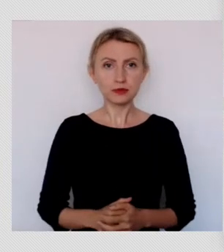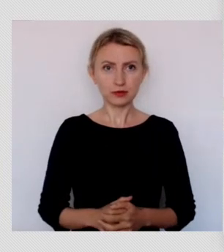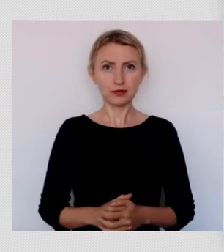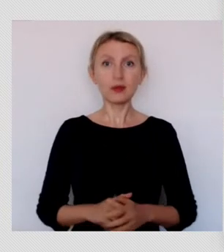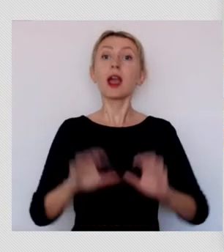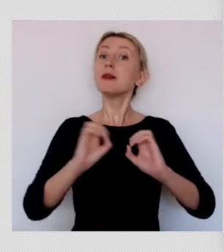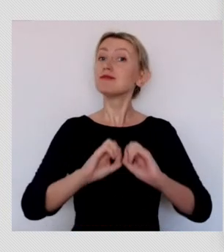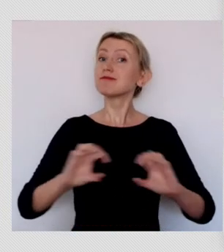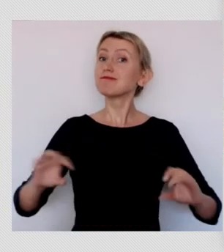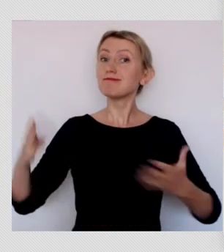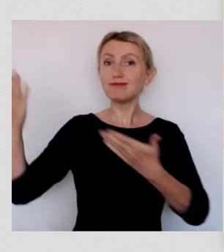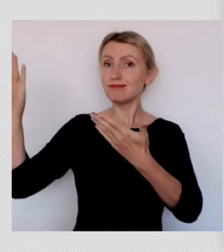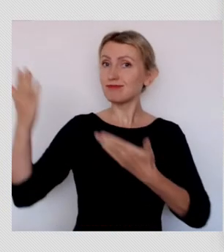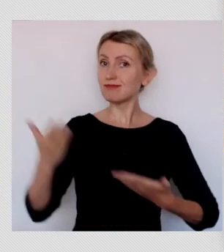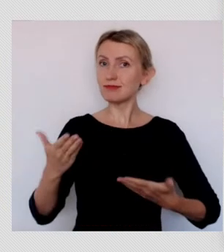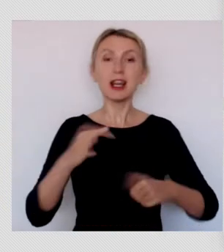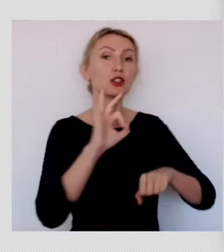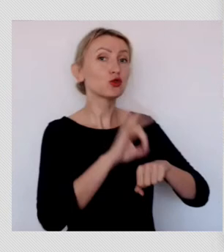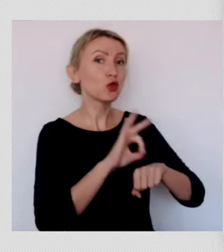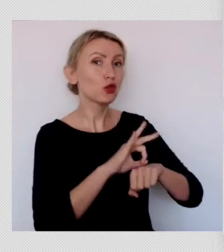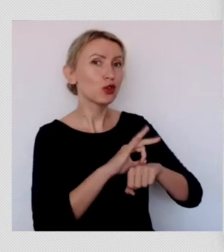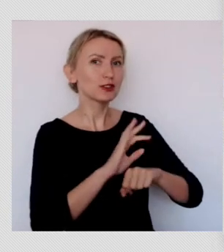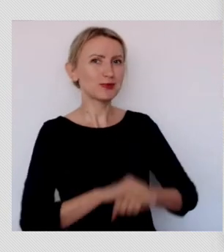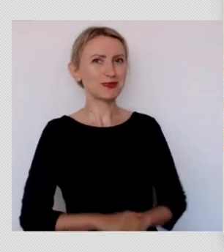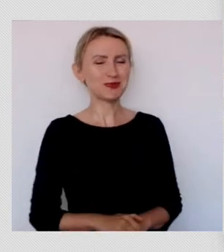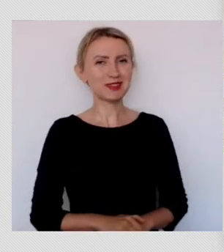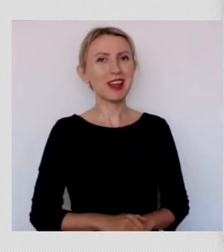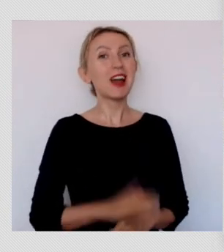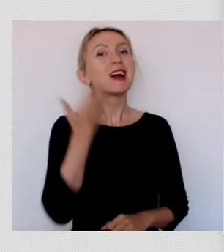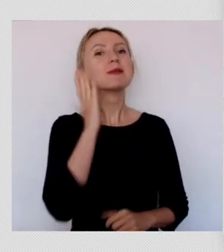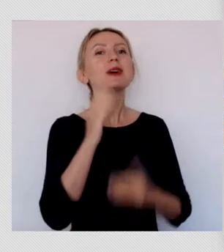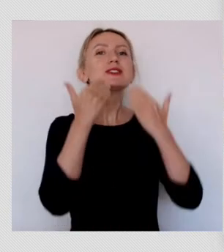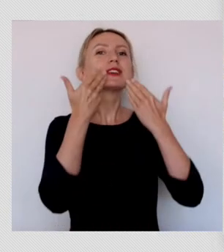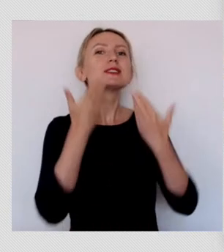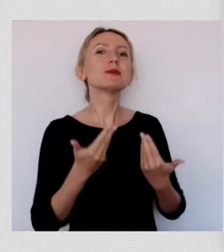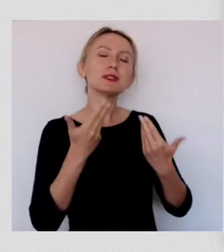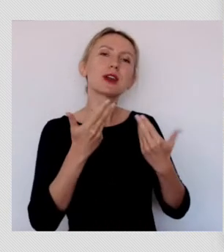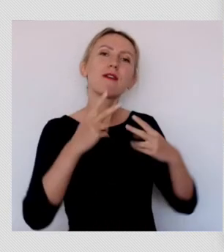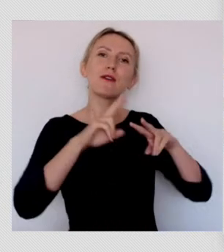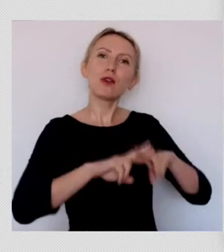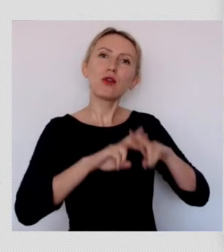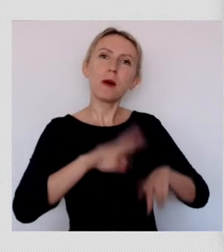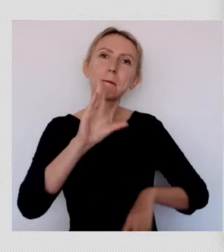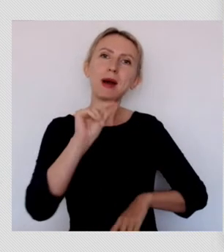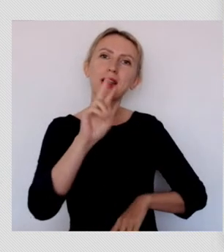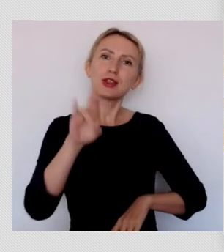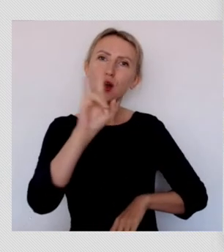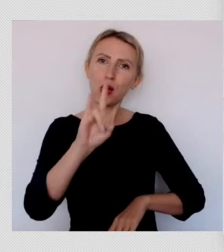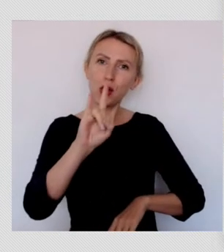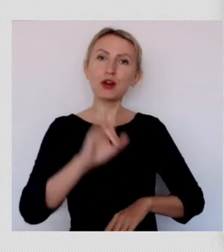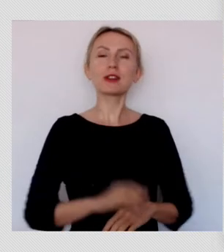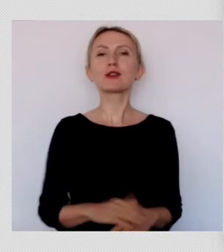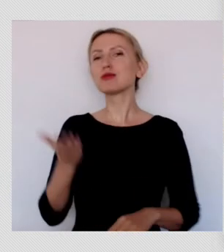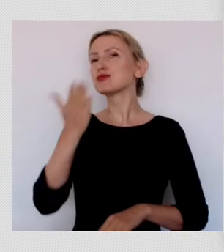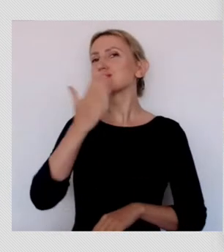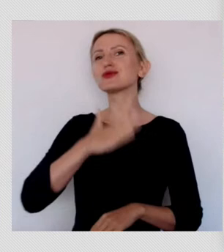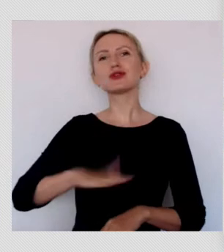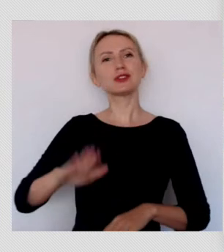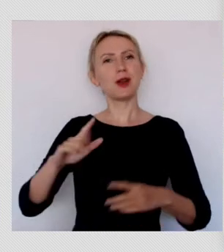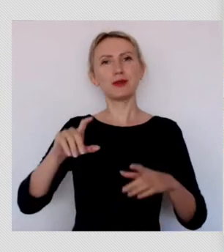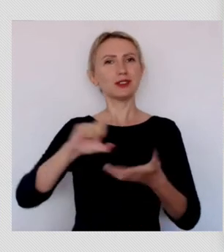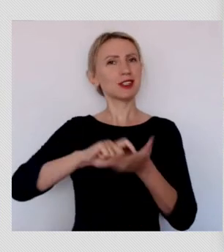Profesorze, bardzo proszę. Doktorze, przede wszystkim bardzo chciałem podziękować Fundacji Batorego. To jest przyjemność być w tej sali. Ja